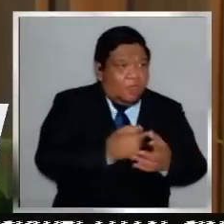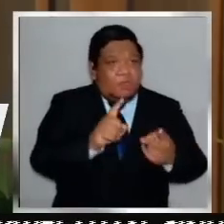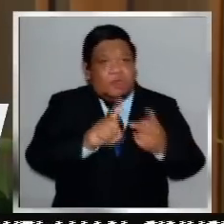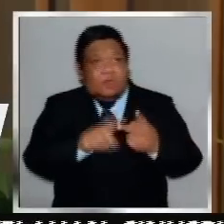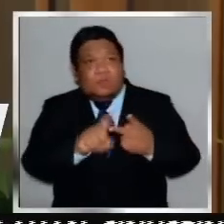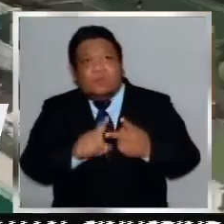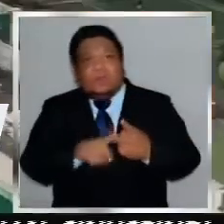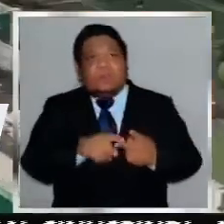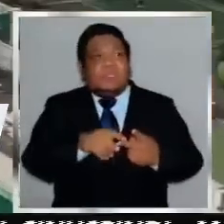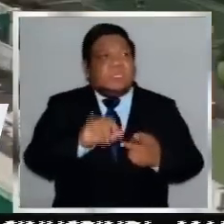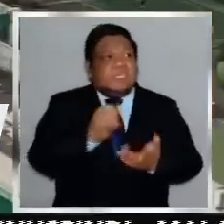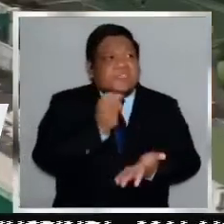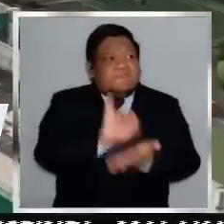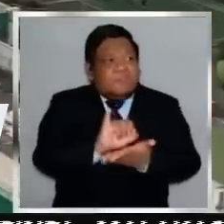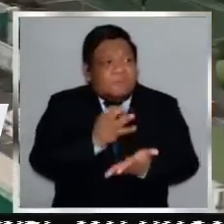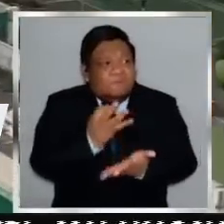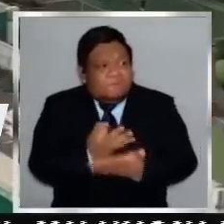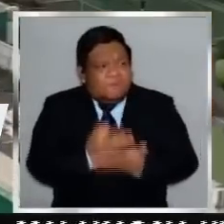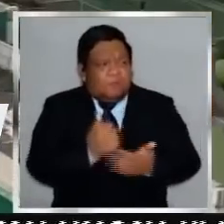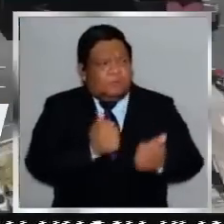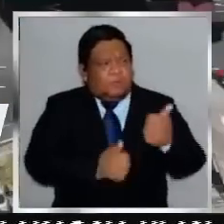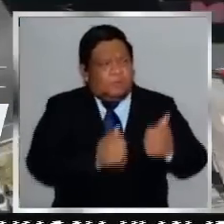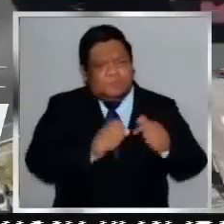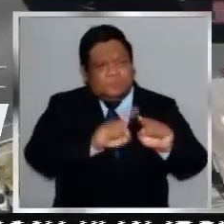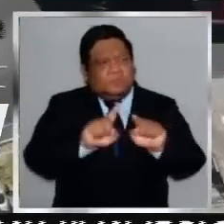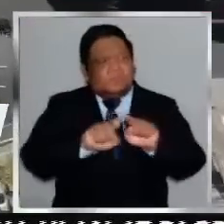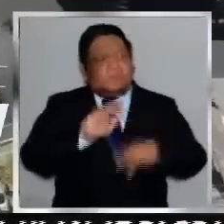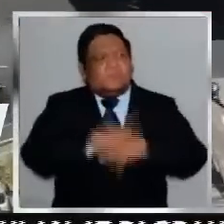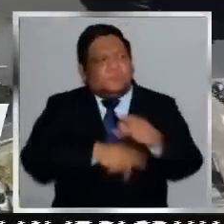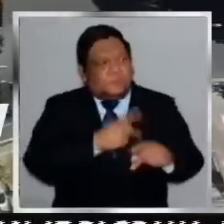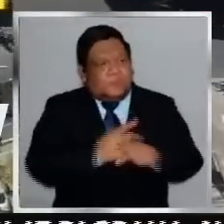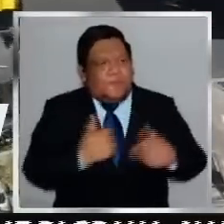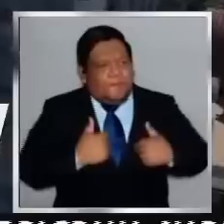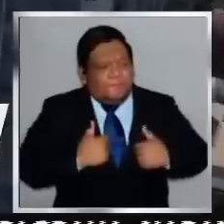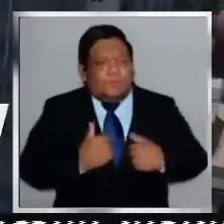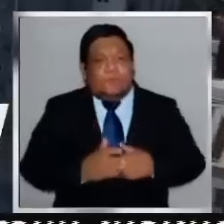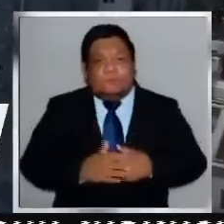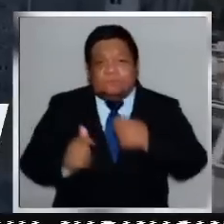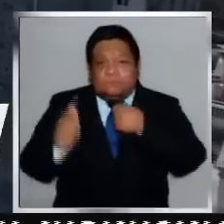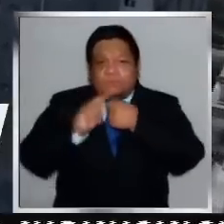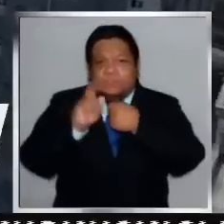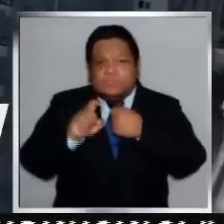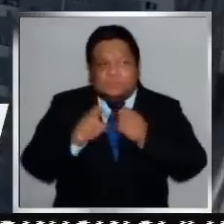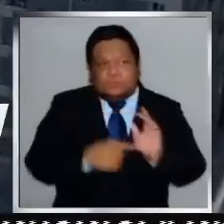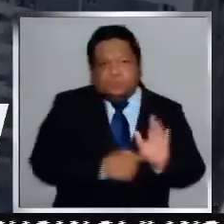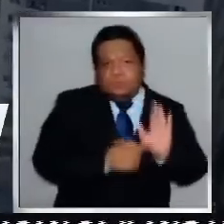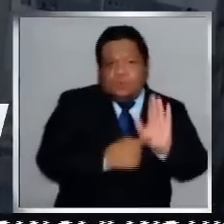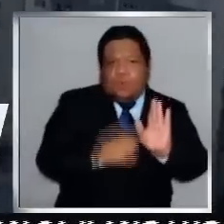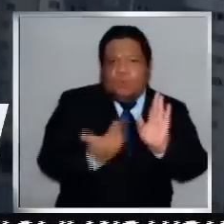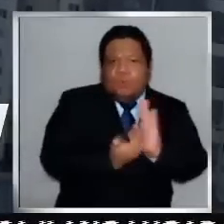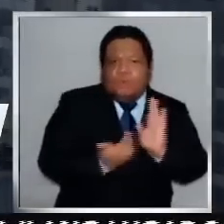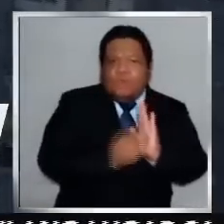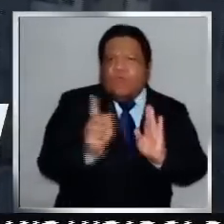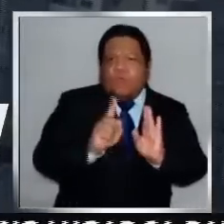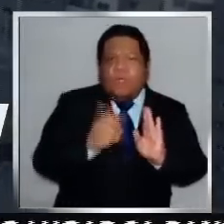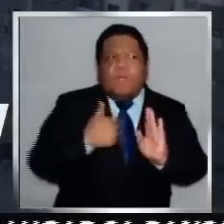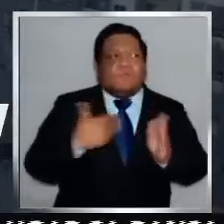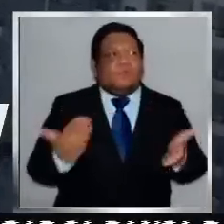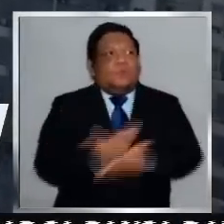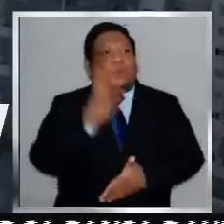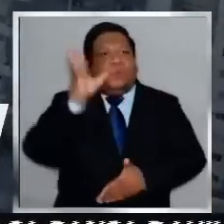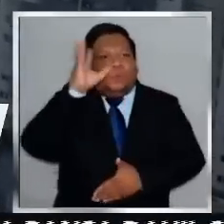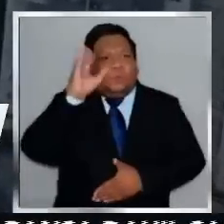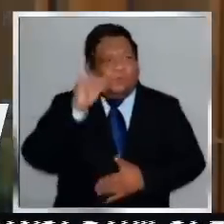klase sa buong mundo. Dapat din daw mapatunayan itong meron pa itong mayaambag na bago bukod sa ginagawa na ng mga kasalukuyan nating government